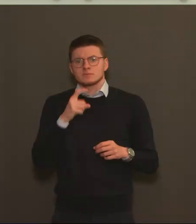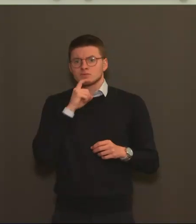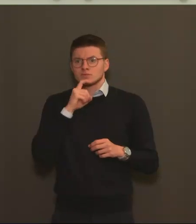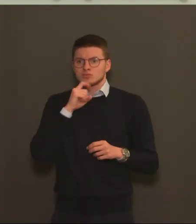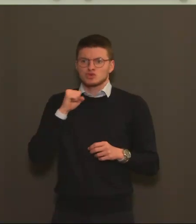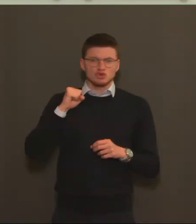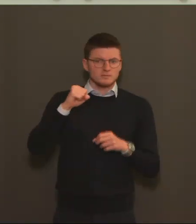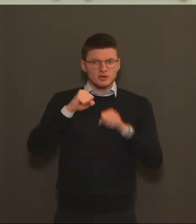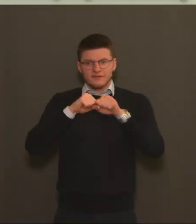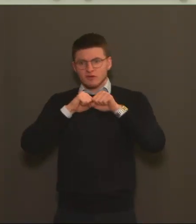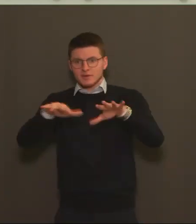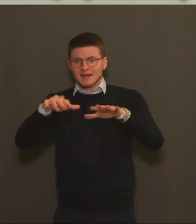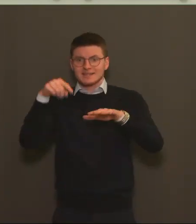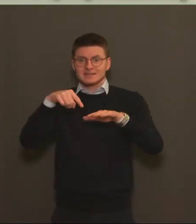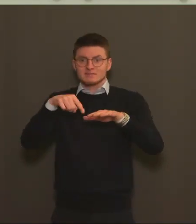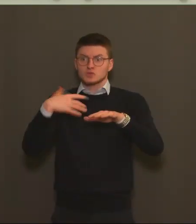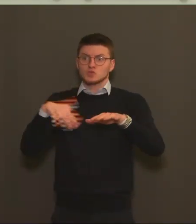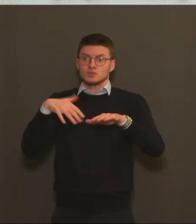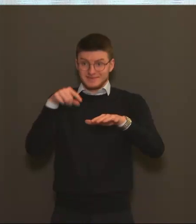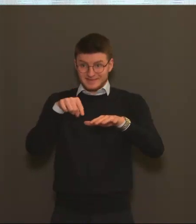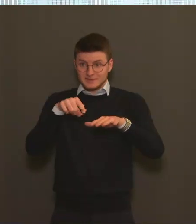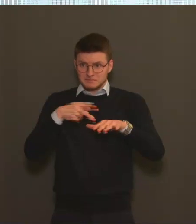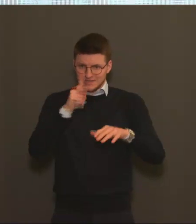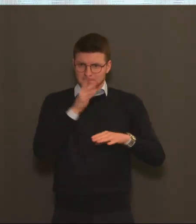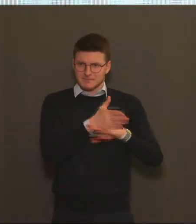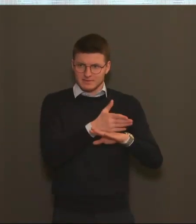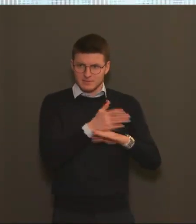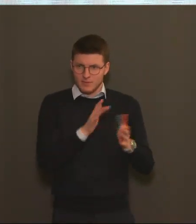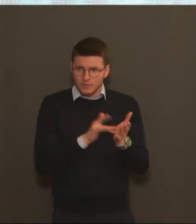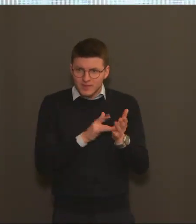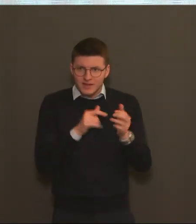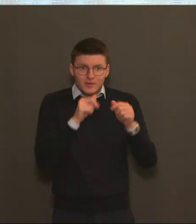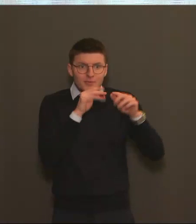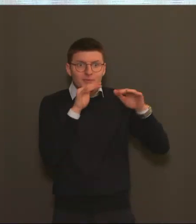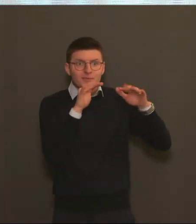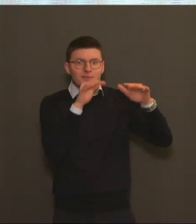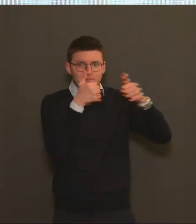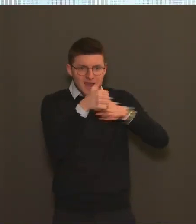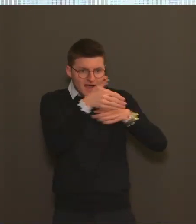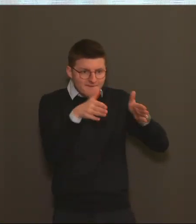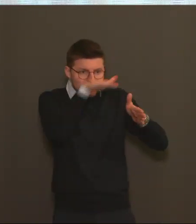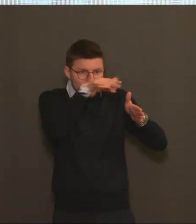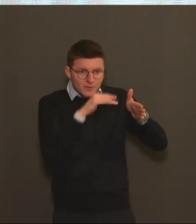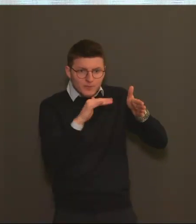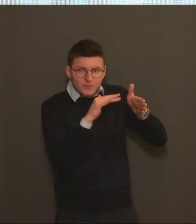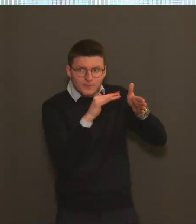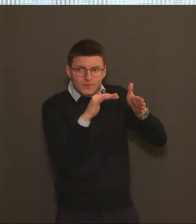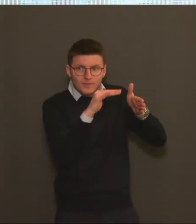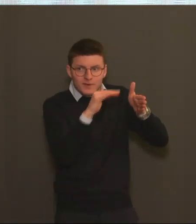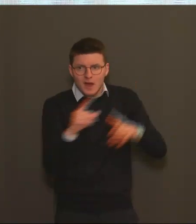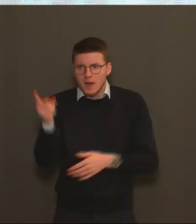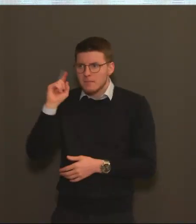gebeurt omwille van de vorming van aerosolen. Buiten kunnen die aerosolen niet opgebouwd worden en